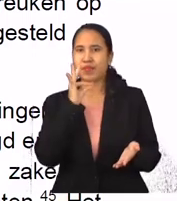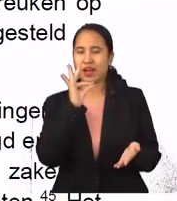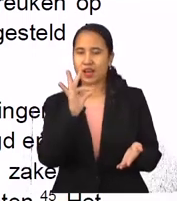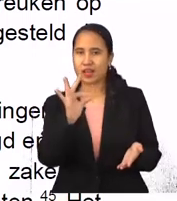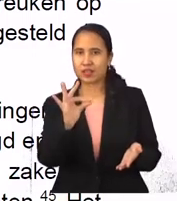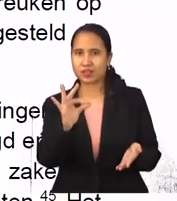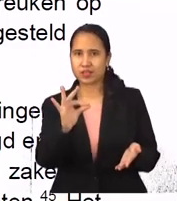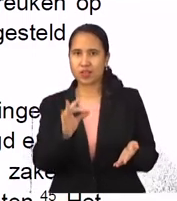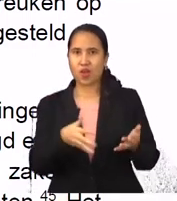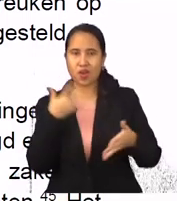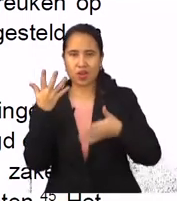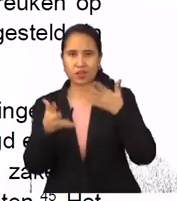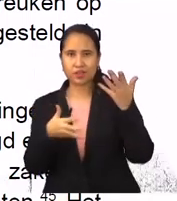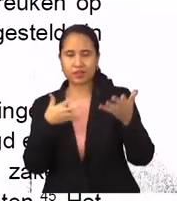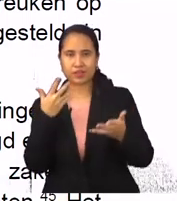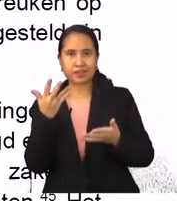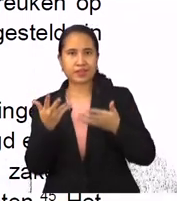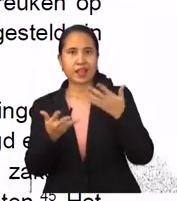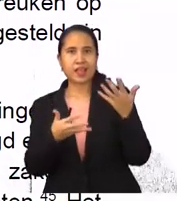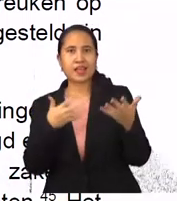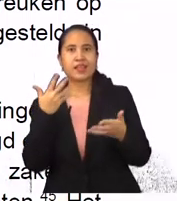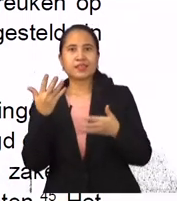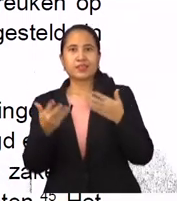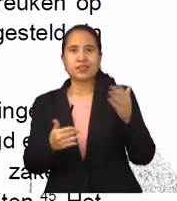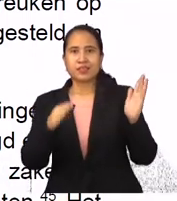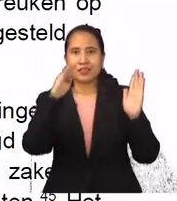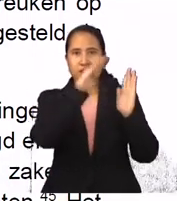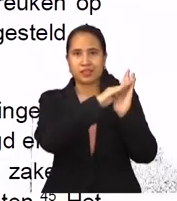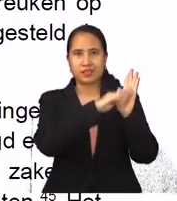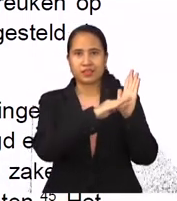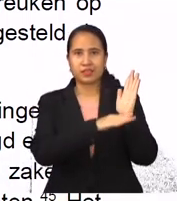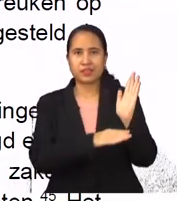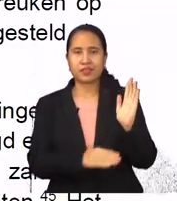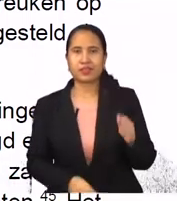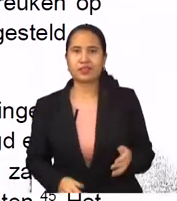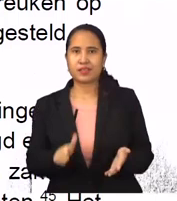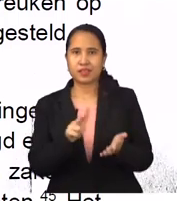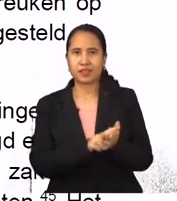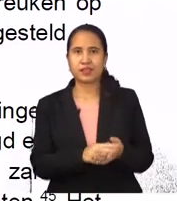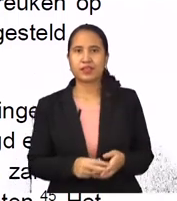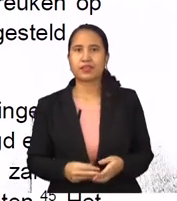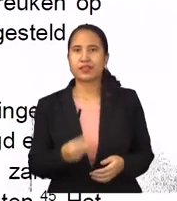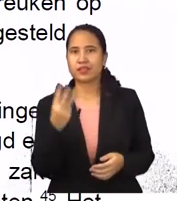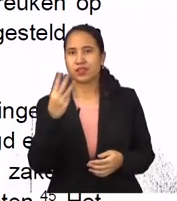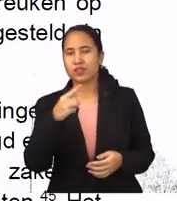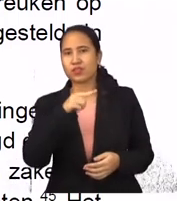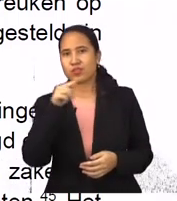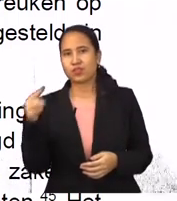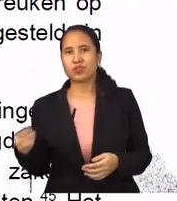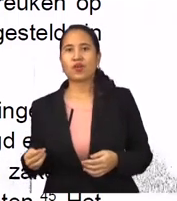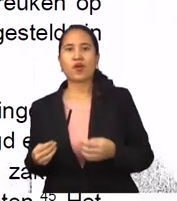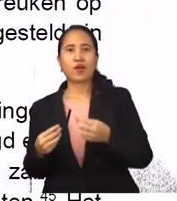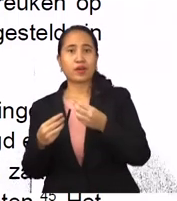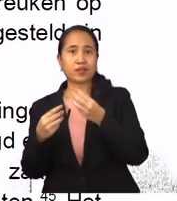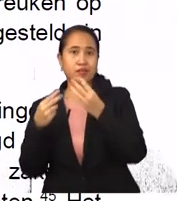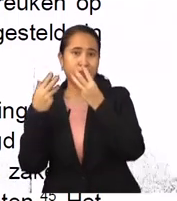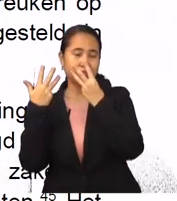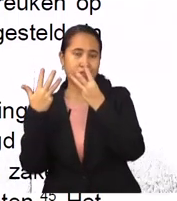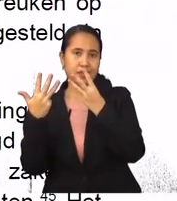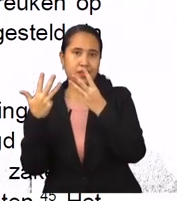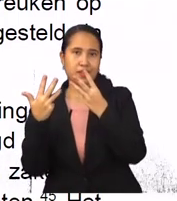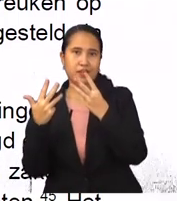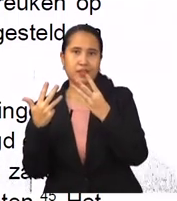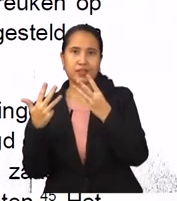door uitleg daarvan aan de hand van de maatstaven van de artikelen 31 tot 33 van het Verdrag van Wenen in zaken